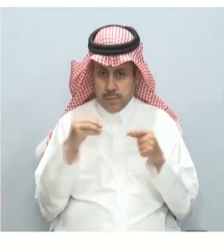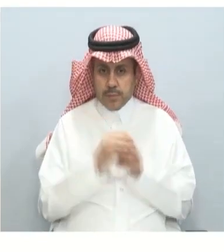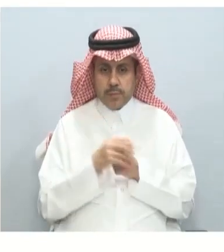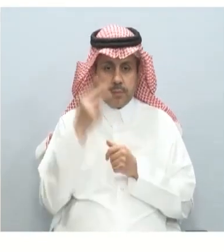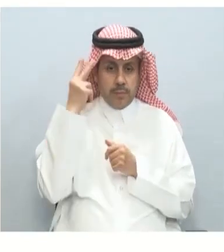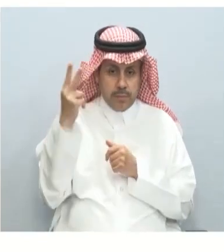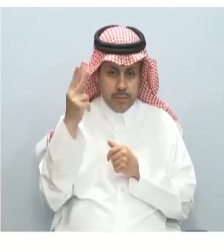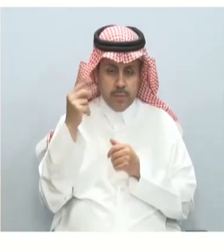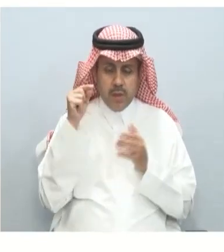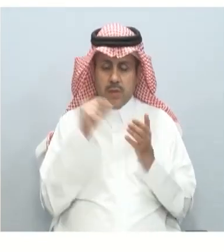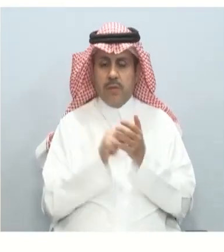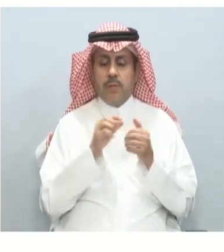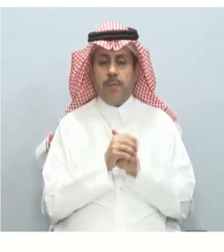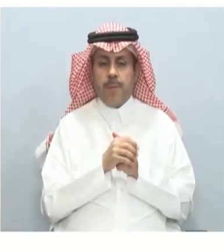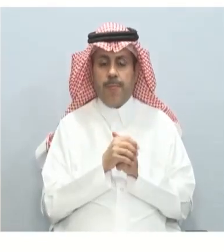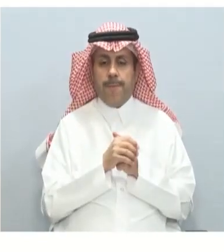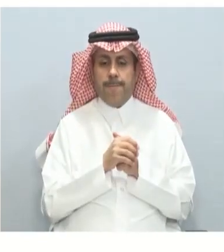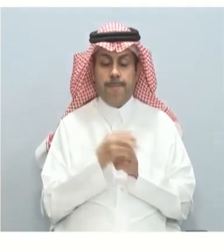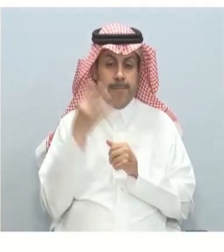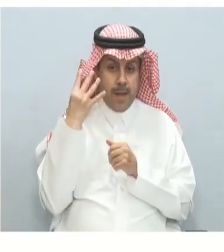2 ص0 يعني 4